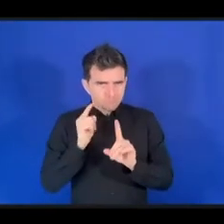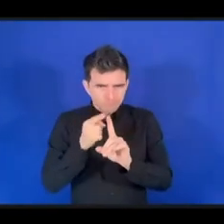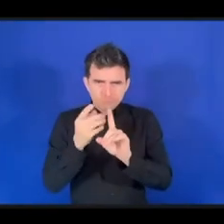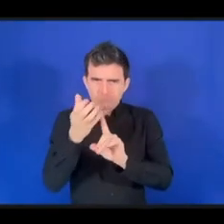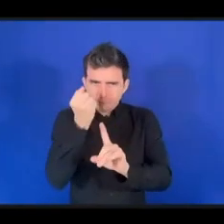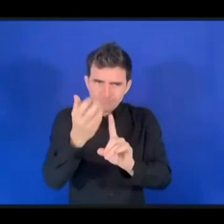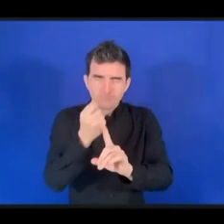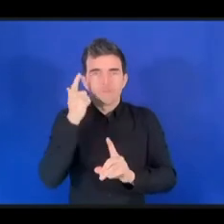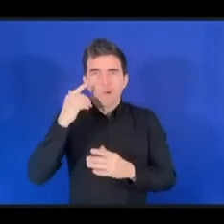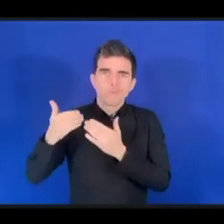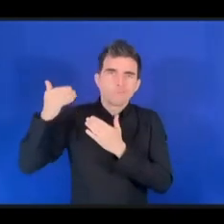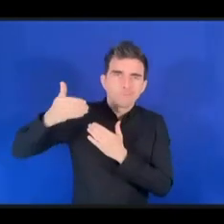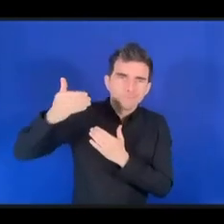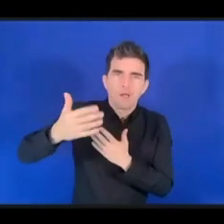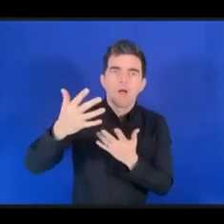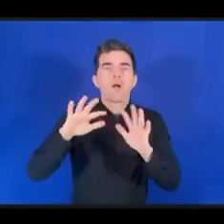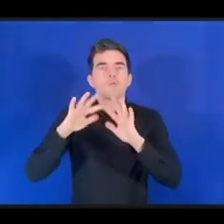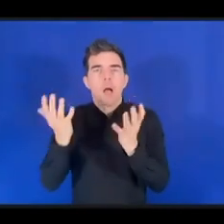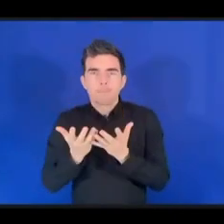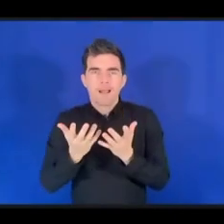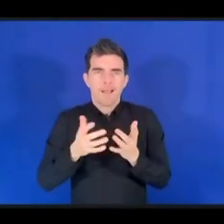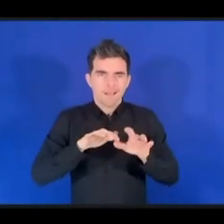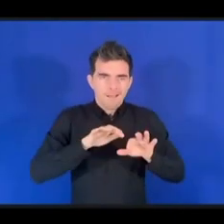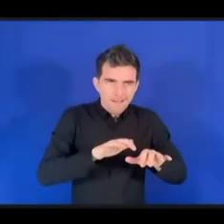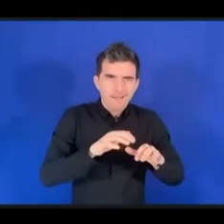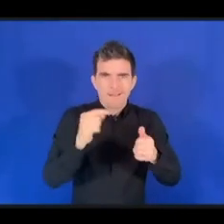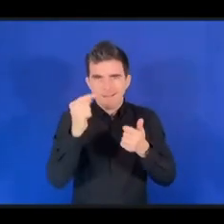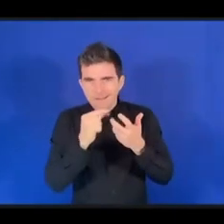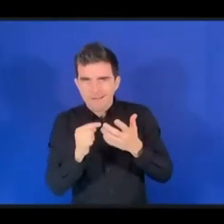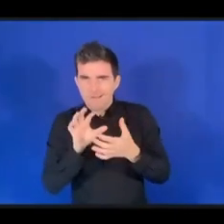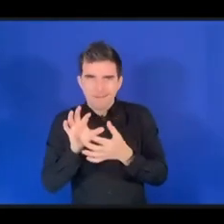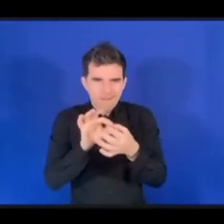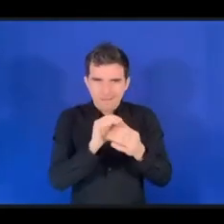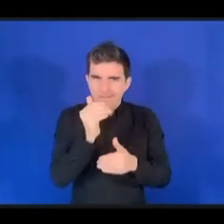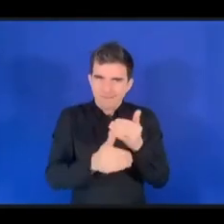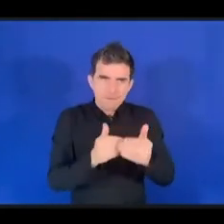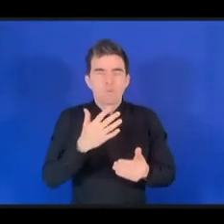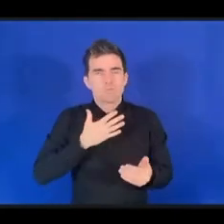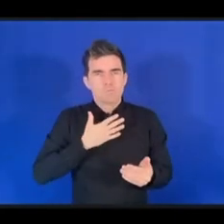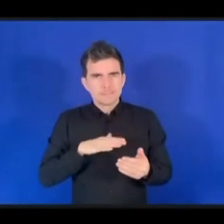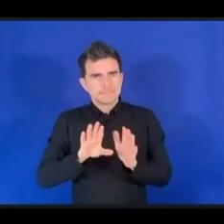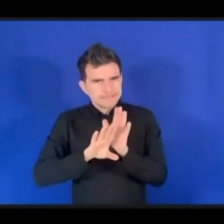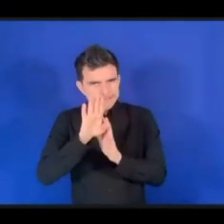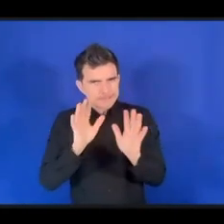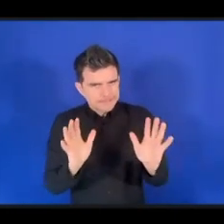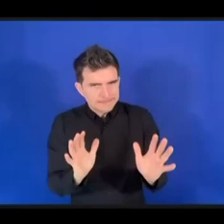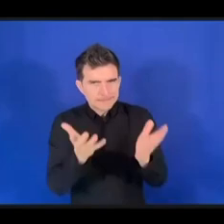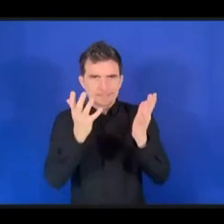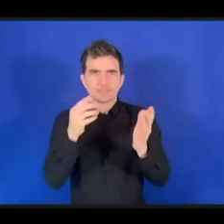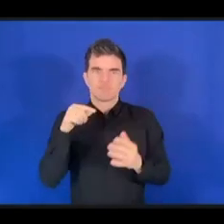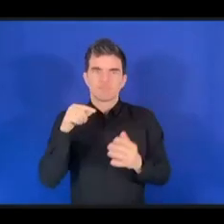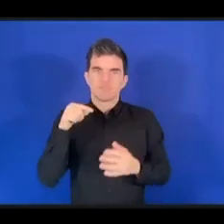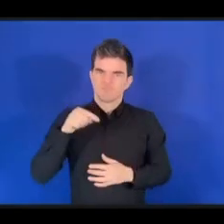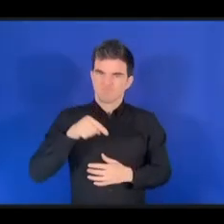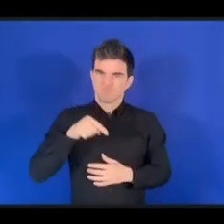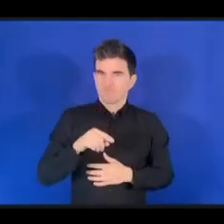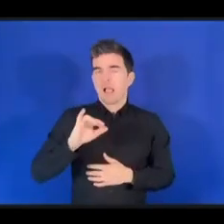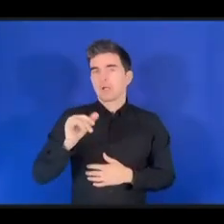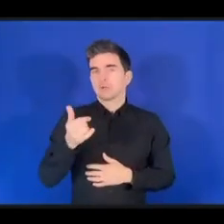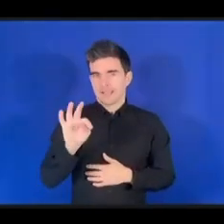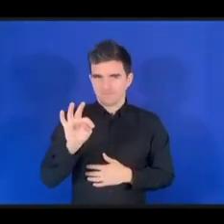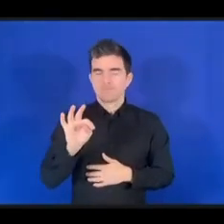不断的加强这个 IGF Plus 的这个进程。我们同时呢，要感谢 Armitage 这个